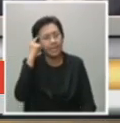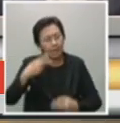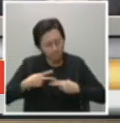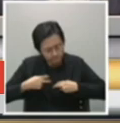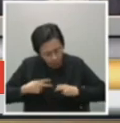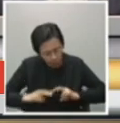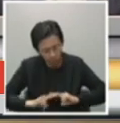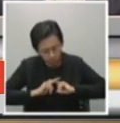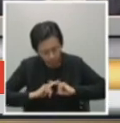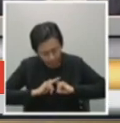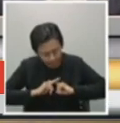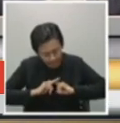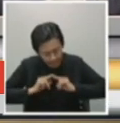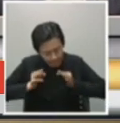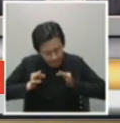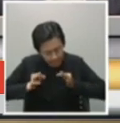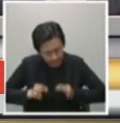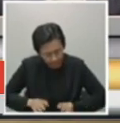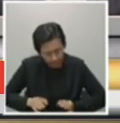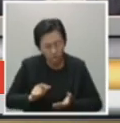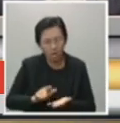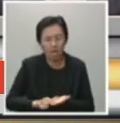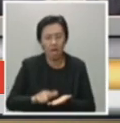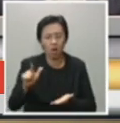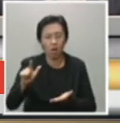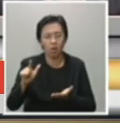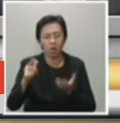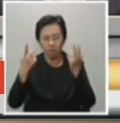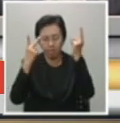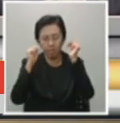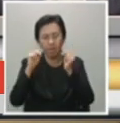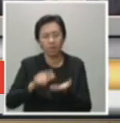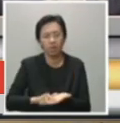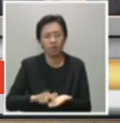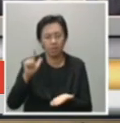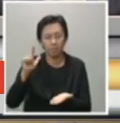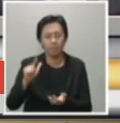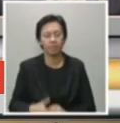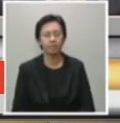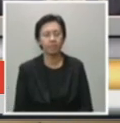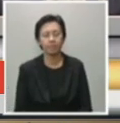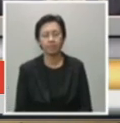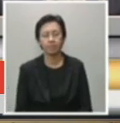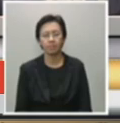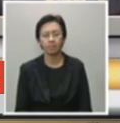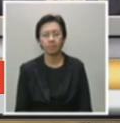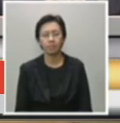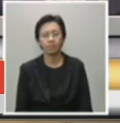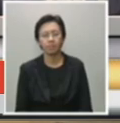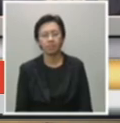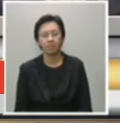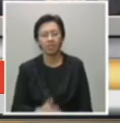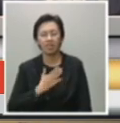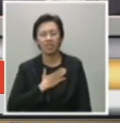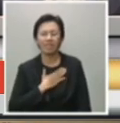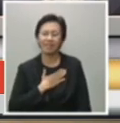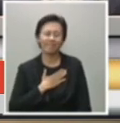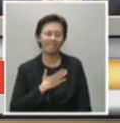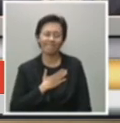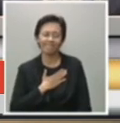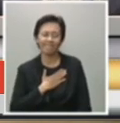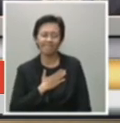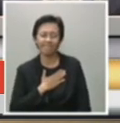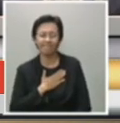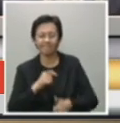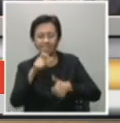องและตัดสินใจลาออกจากตำแหน่งนายกรัฐมนตรีไปดิฉันไม่สามารถไว้วางใจให้พลเอกประยุ